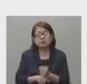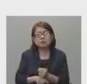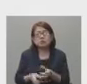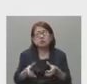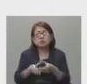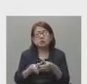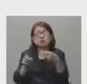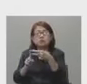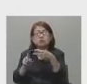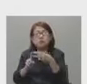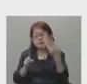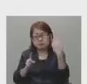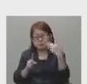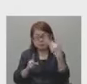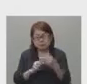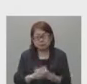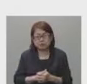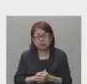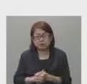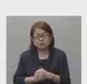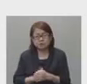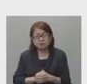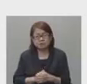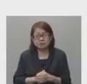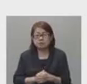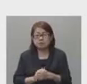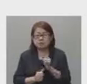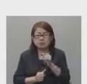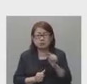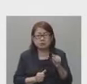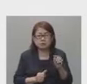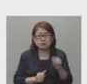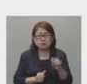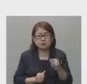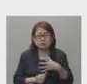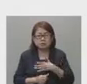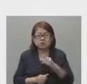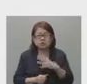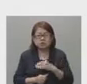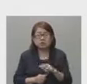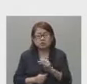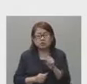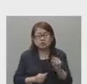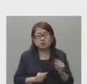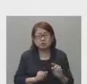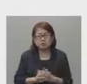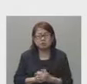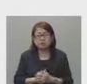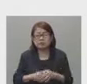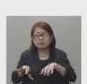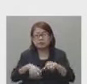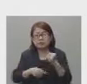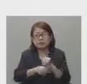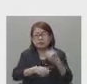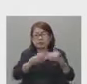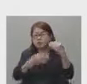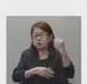หม่ครับก็อยู่เนี่ยจุดๆเกียรติพรรคนี้จุดๆหายกิจกรรมปลุกระดมบ่อยนะพรรคนี้ผ่านเร็